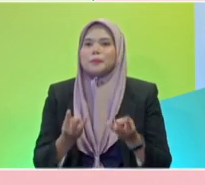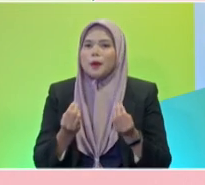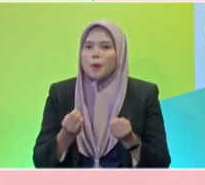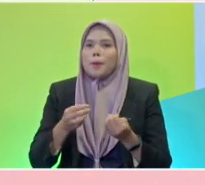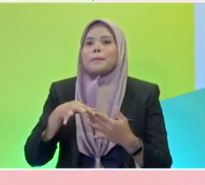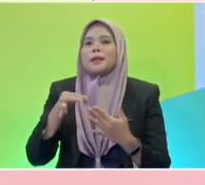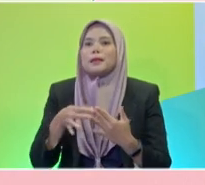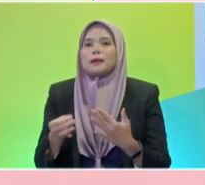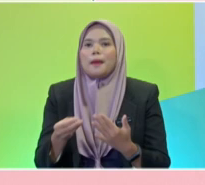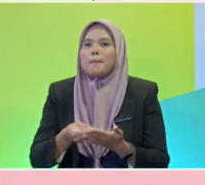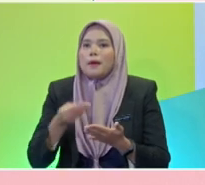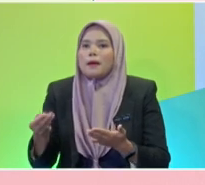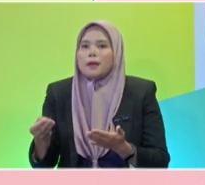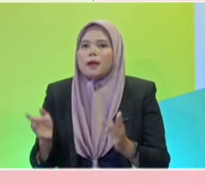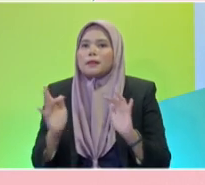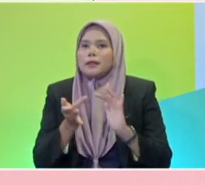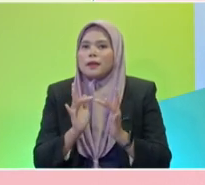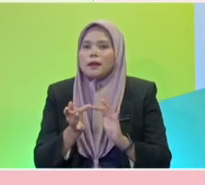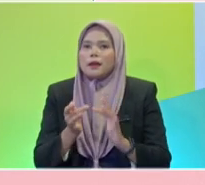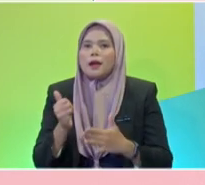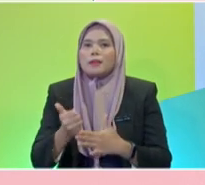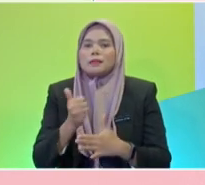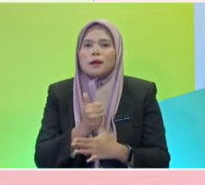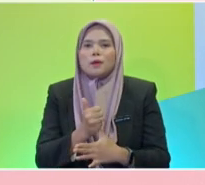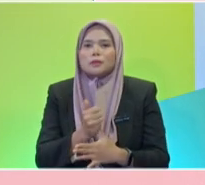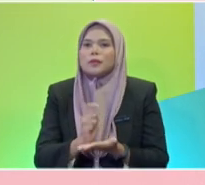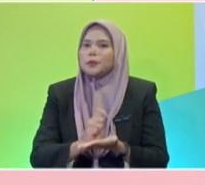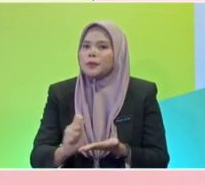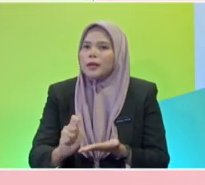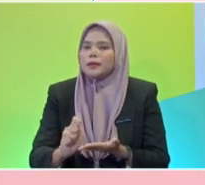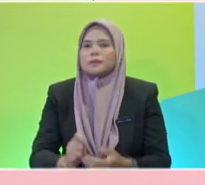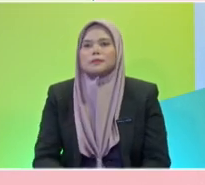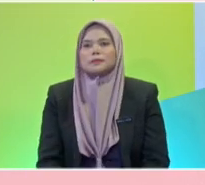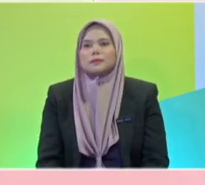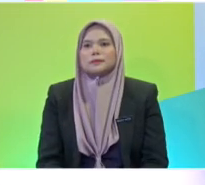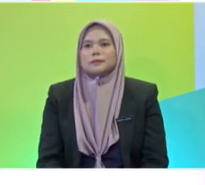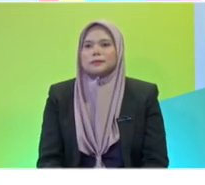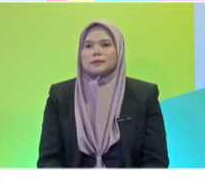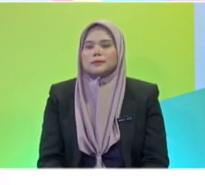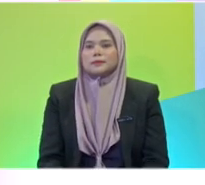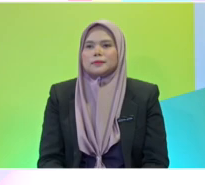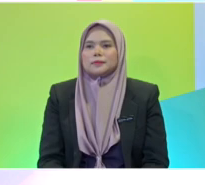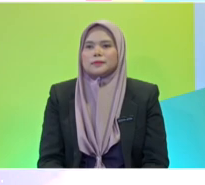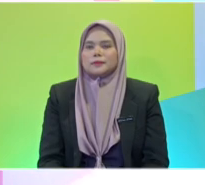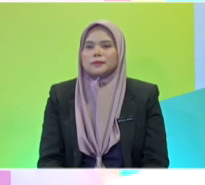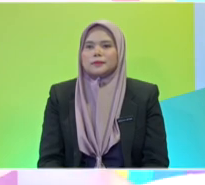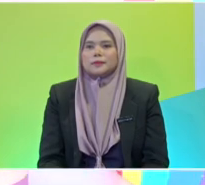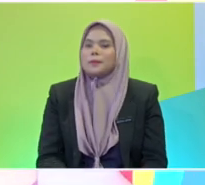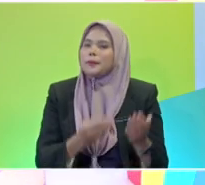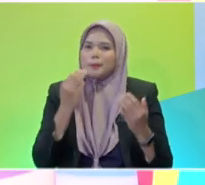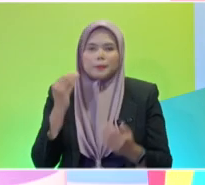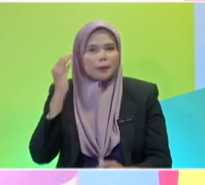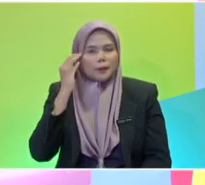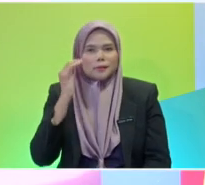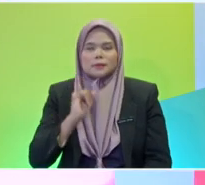secara dalam kalian atau secara tunai oke pada pendapat saya